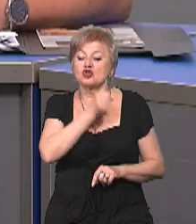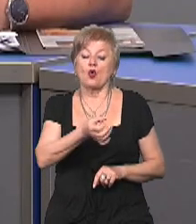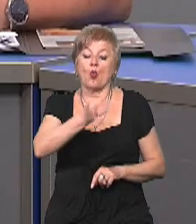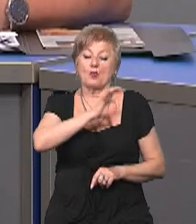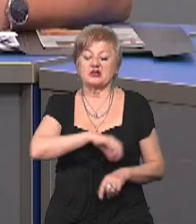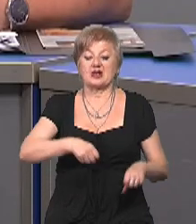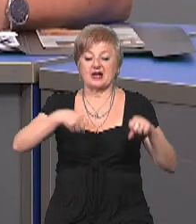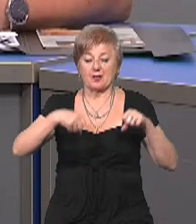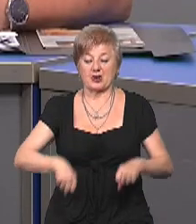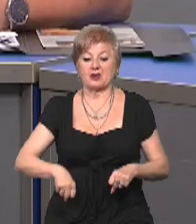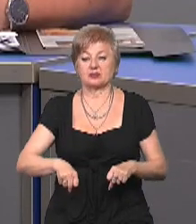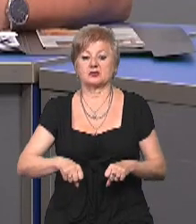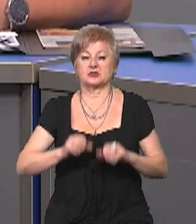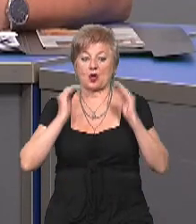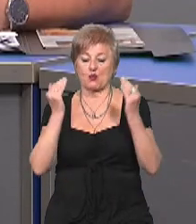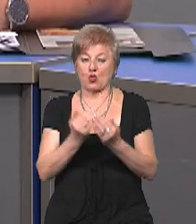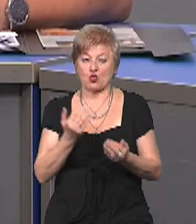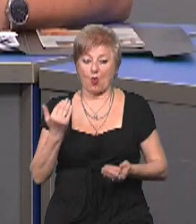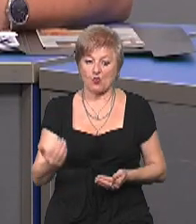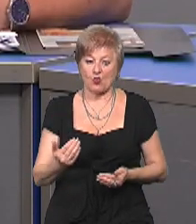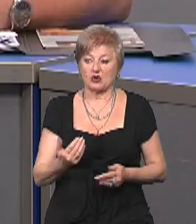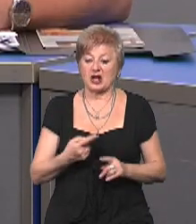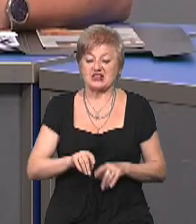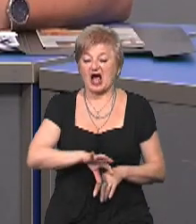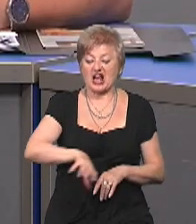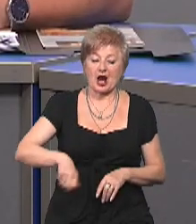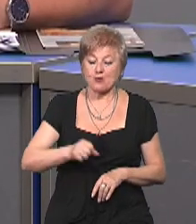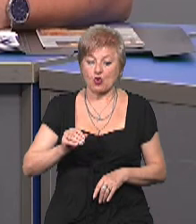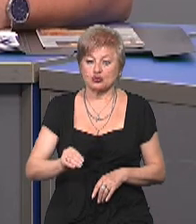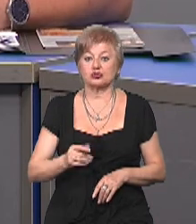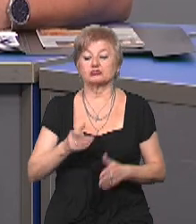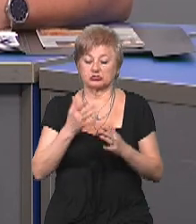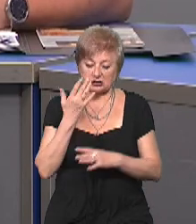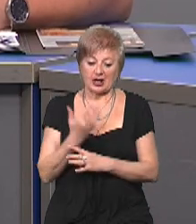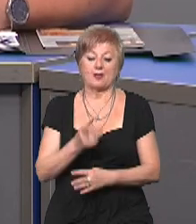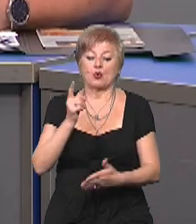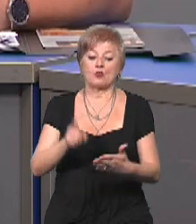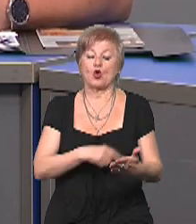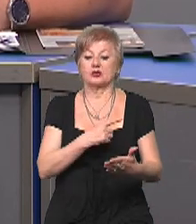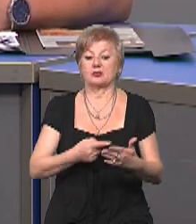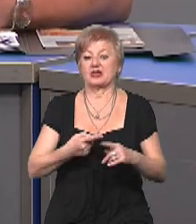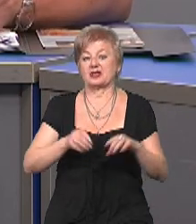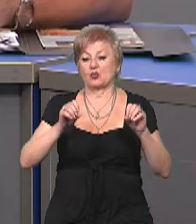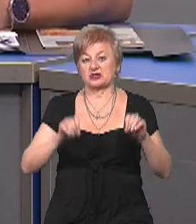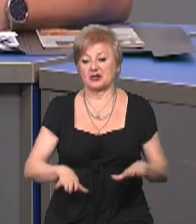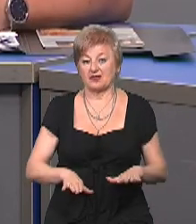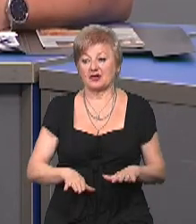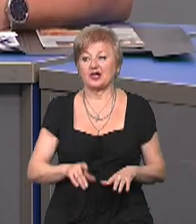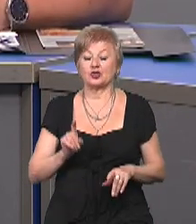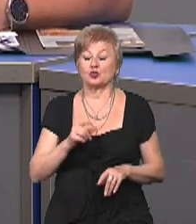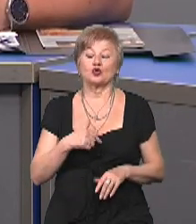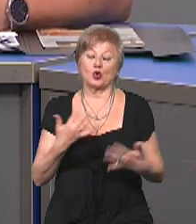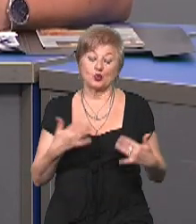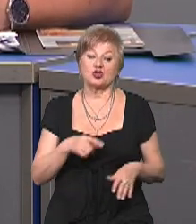злоупотребление власти монопольное, это грабеж. Поэтому требуем отмены этих постановлений. Ну и то, что я